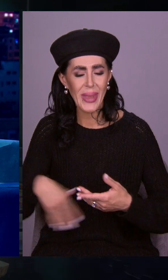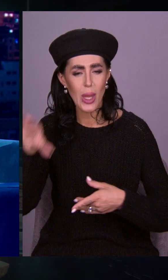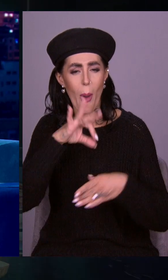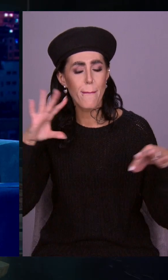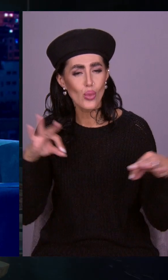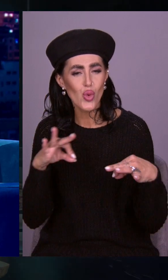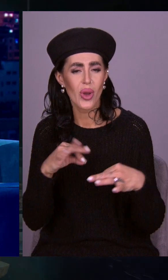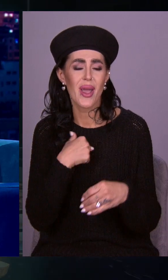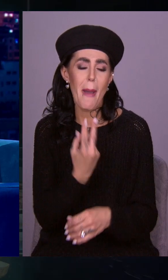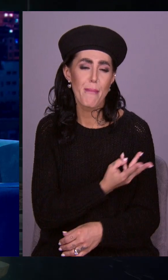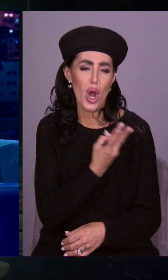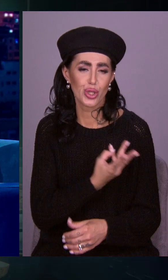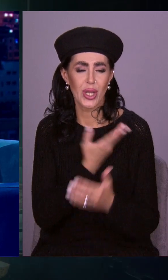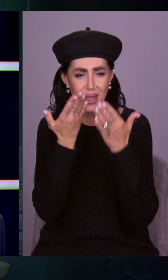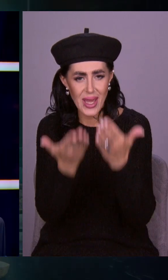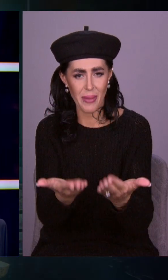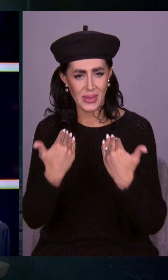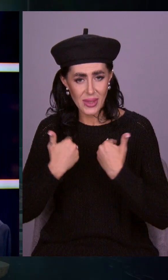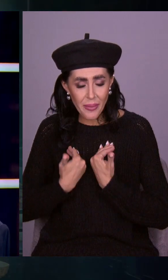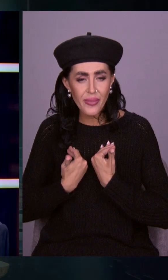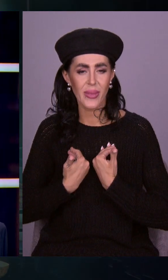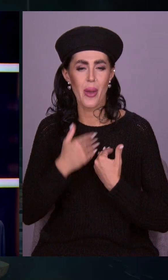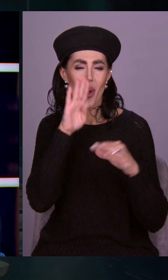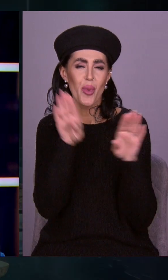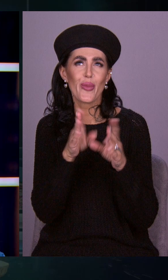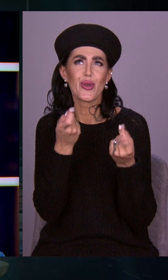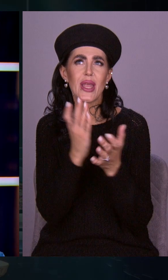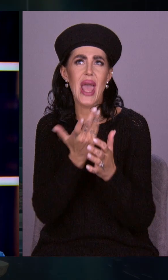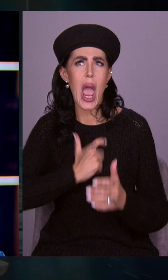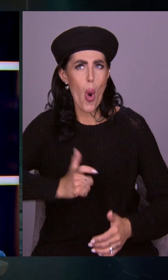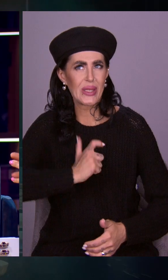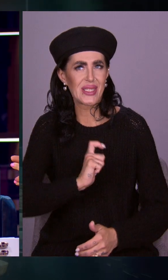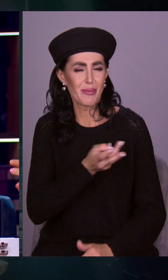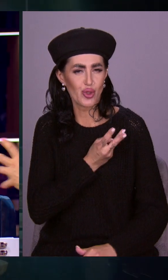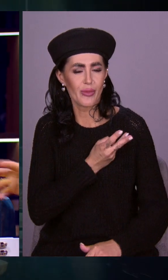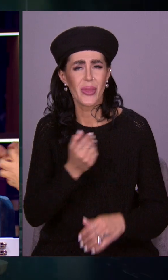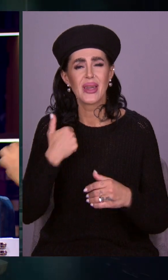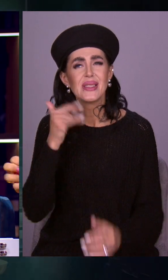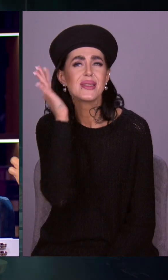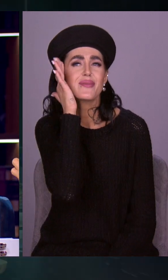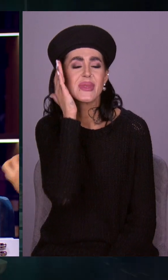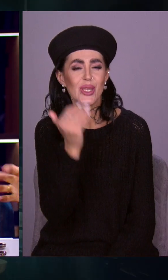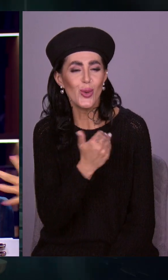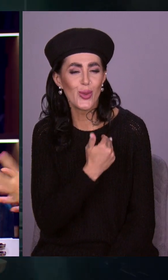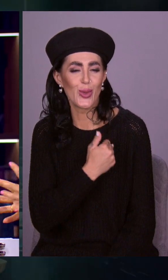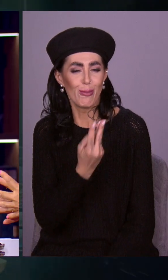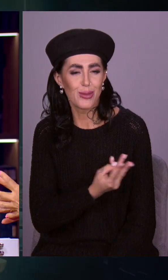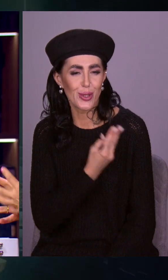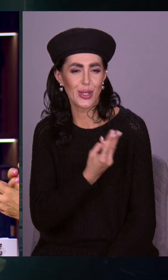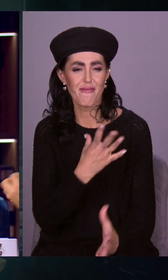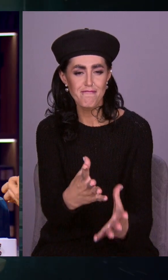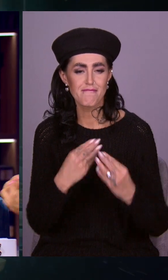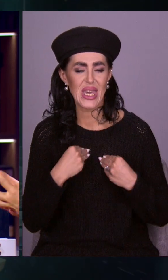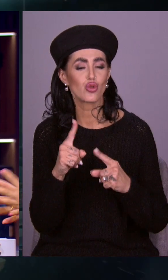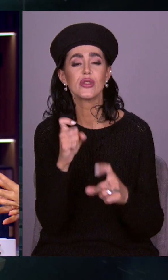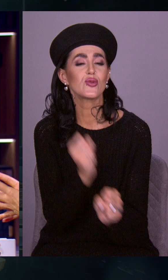Я бажаю от зараз нам з тобою, таке буде, знаєш, трошки егоїстичне побажання, я бажаю зараз нам з тобою щось зробити,